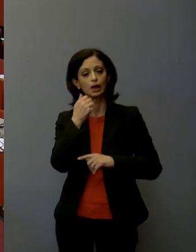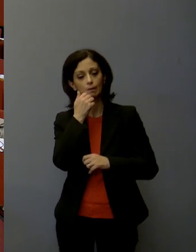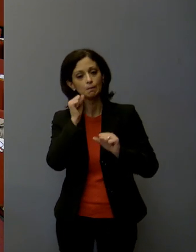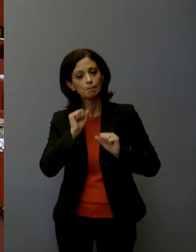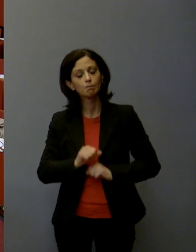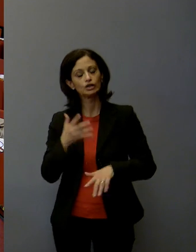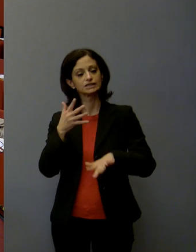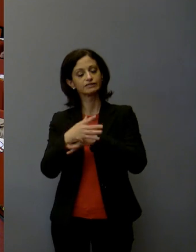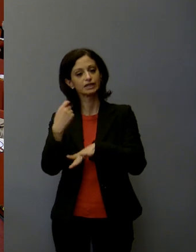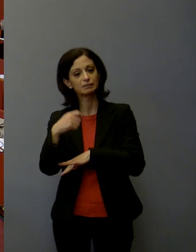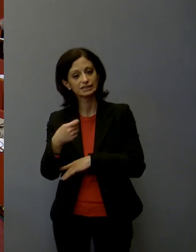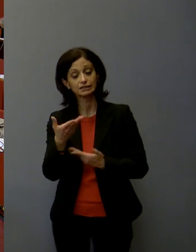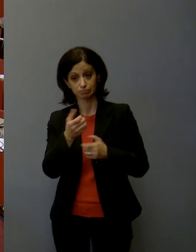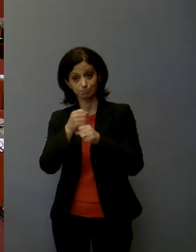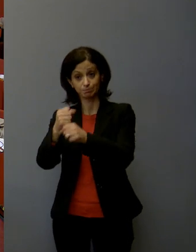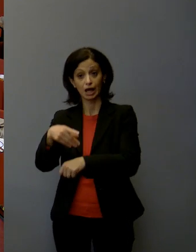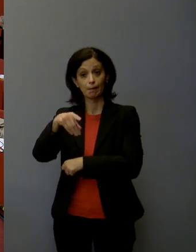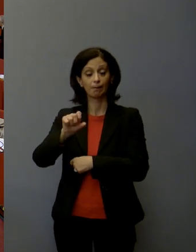piego prego Pandolfo